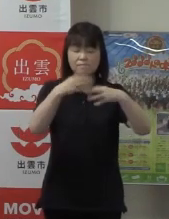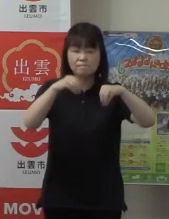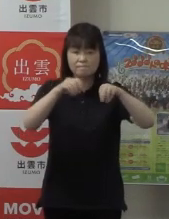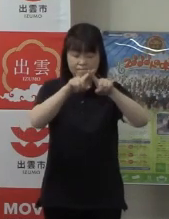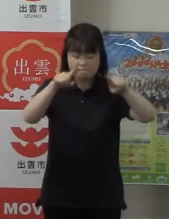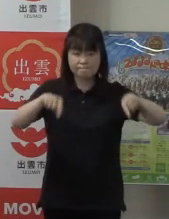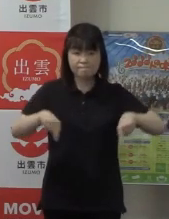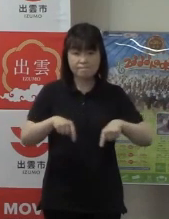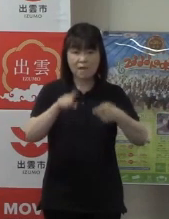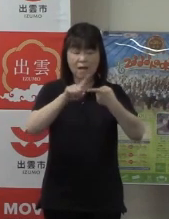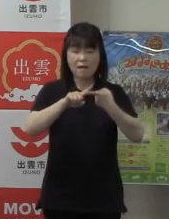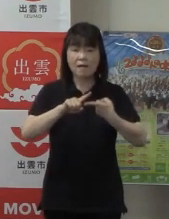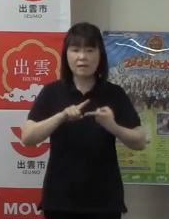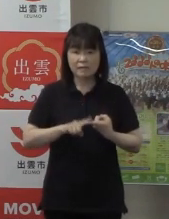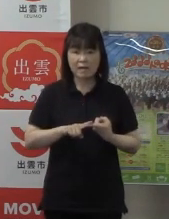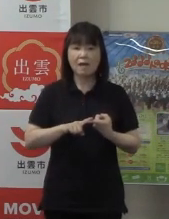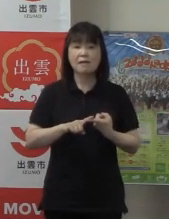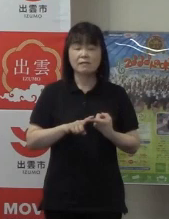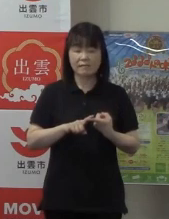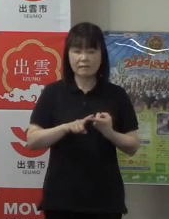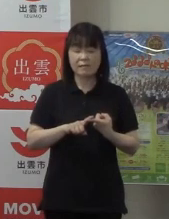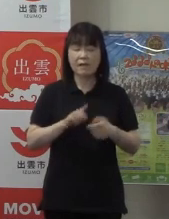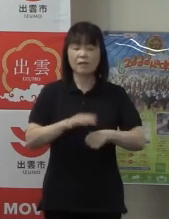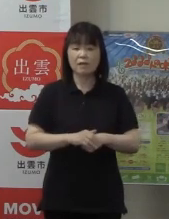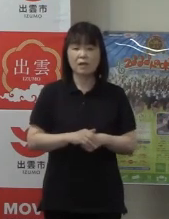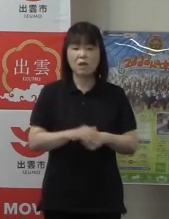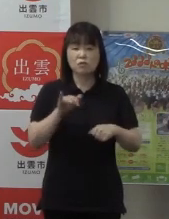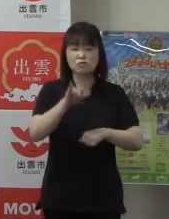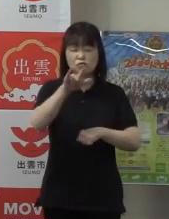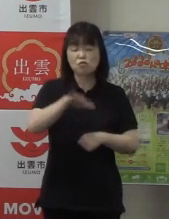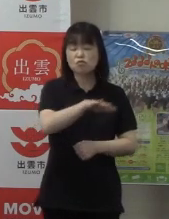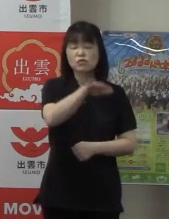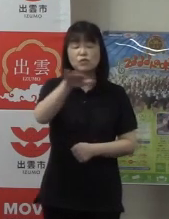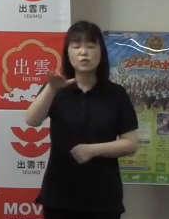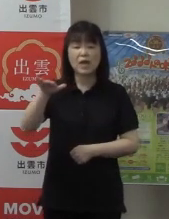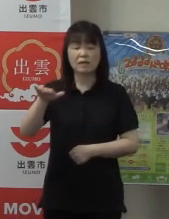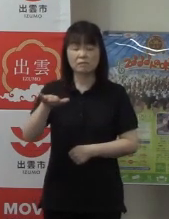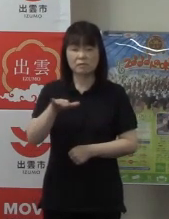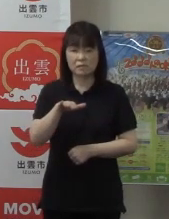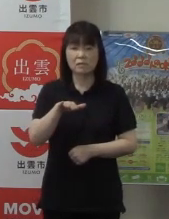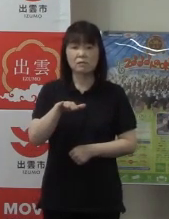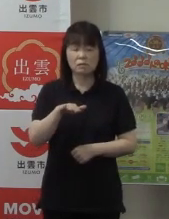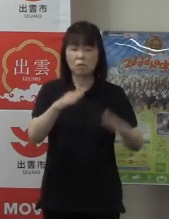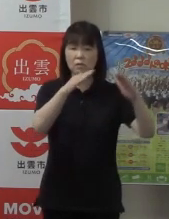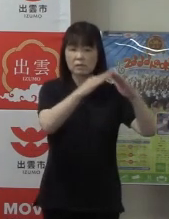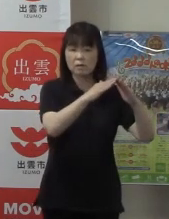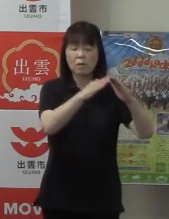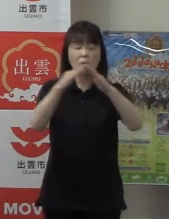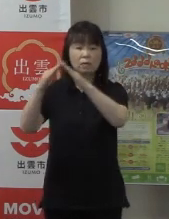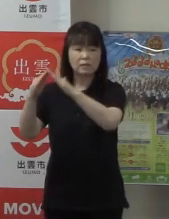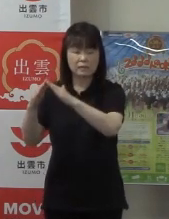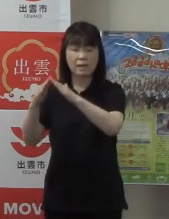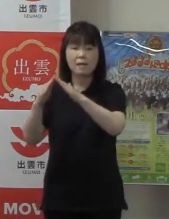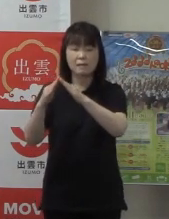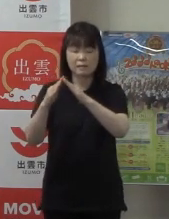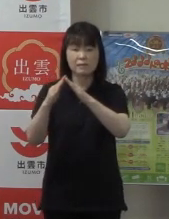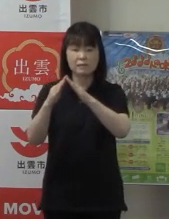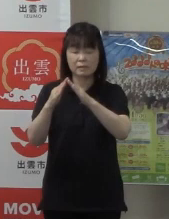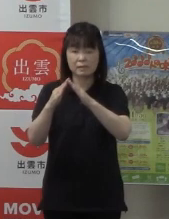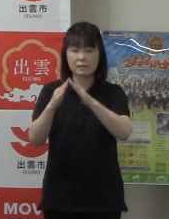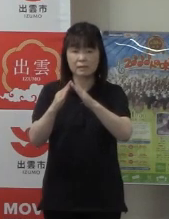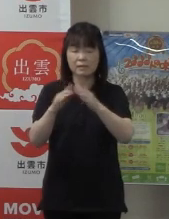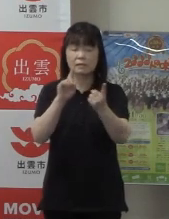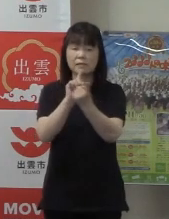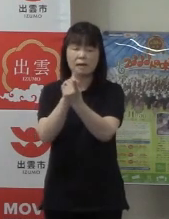空港周辺対策実施経費ということで、空港周辺の家屋移転先に対するもの、